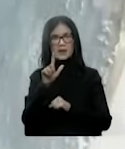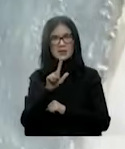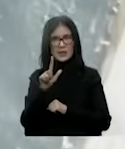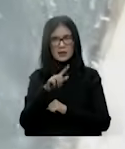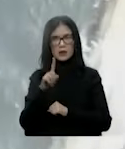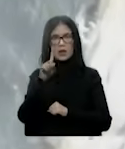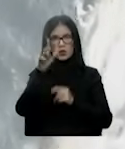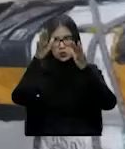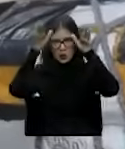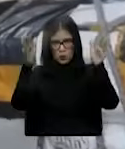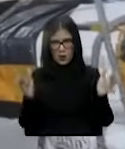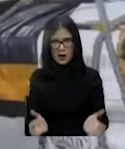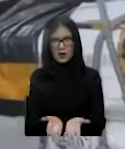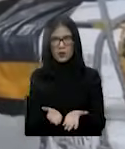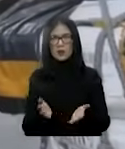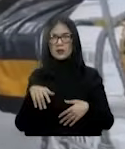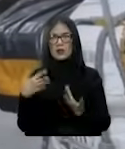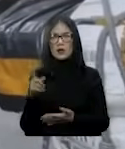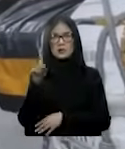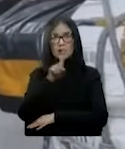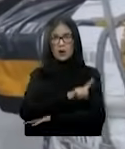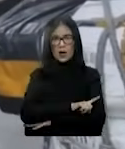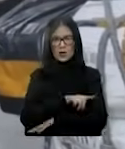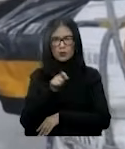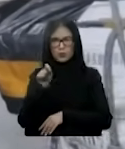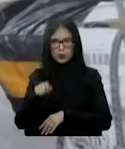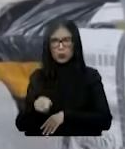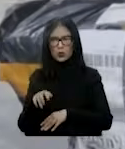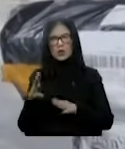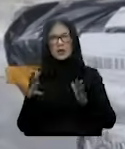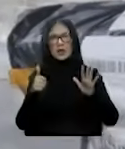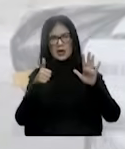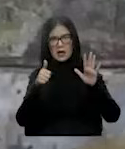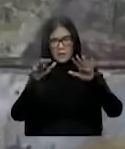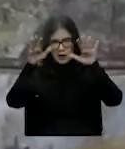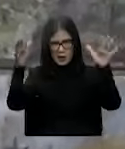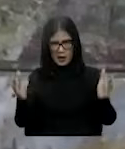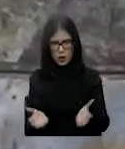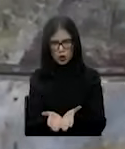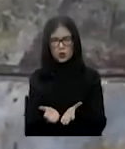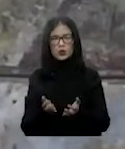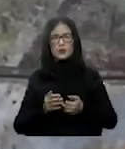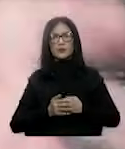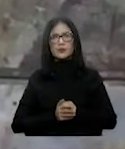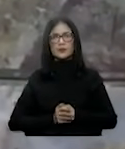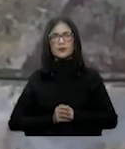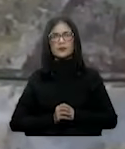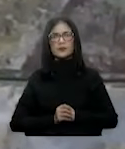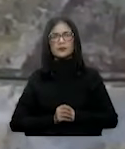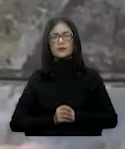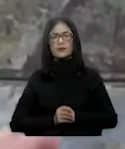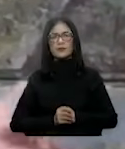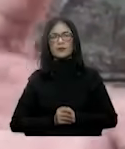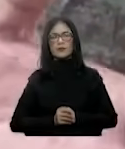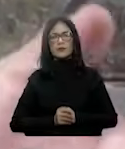air. Padahal dalam sehari mereka membutuhkan setidaknya 6 galon air. Dan jangan hanya di saat air